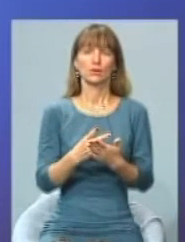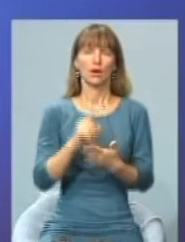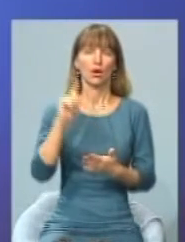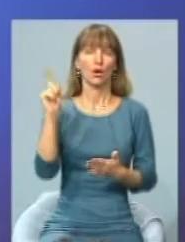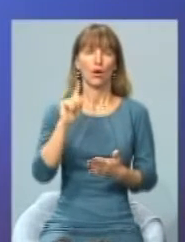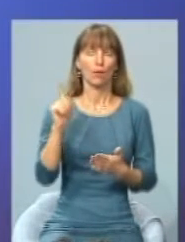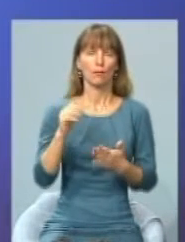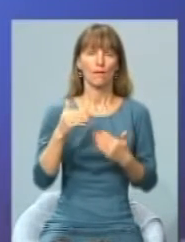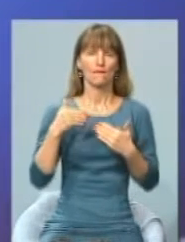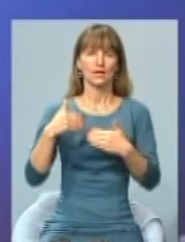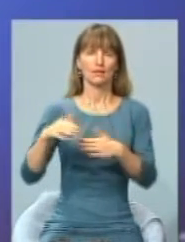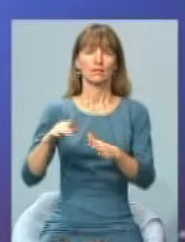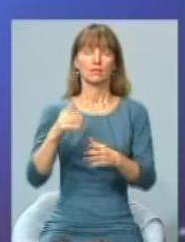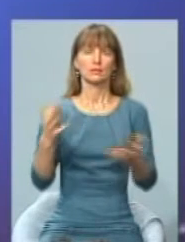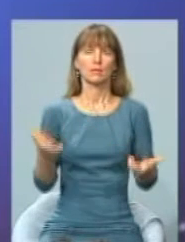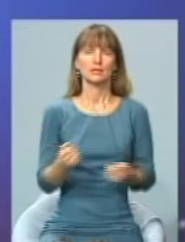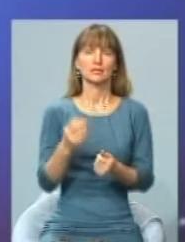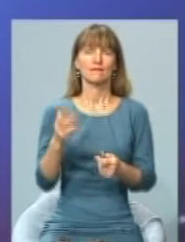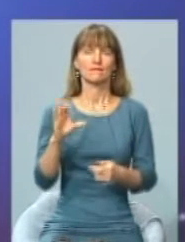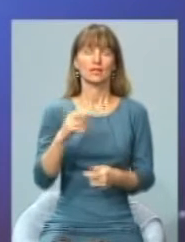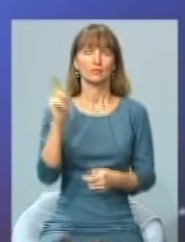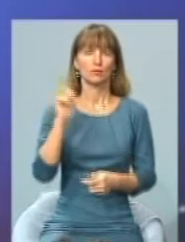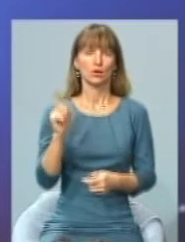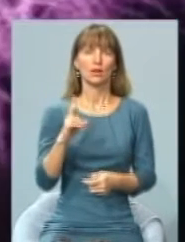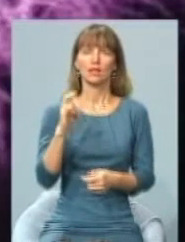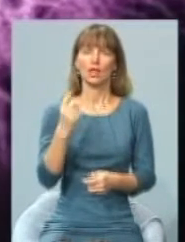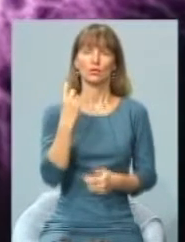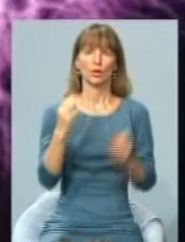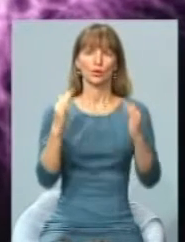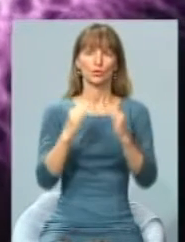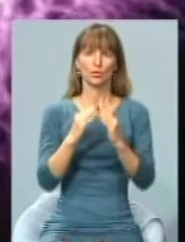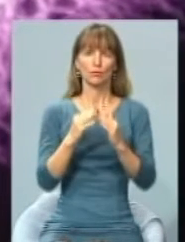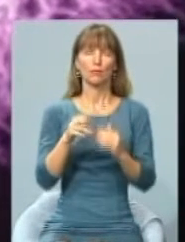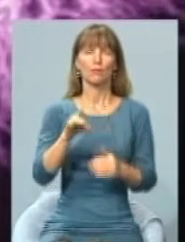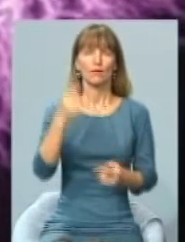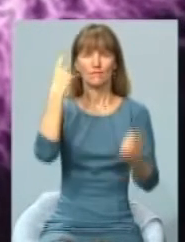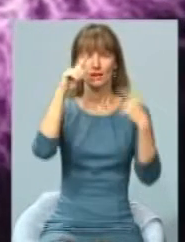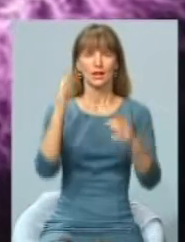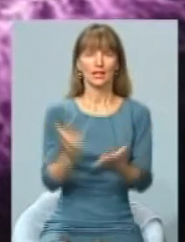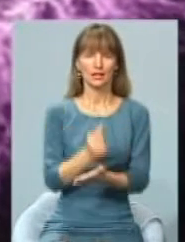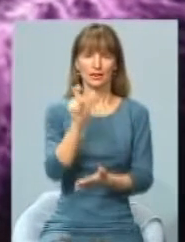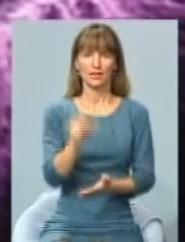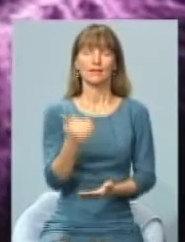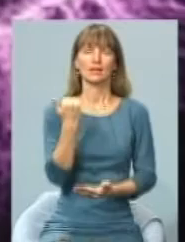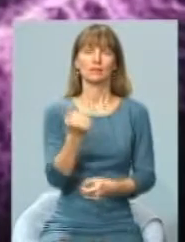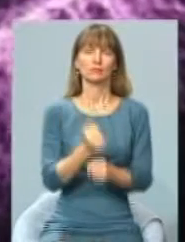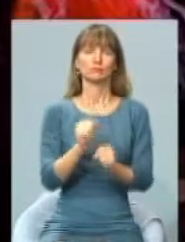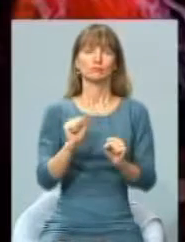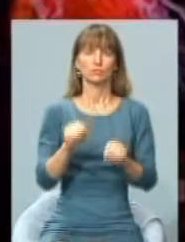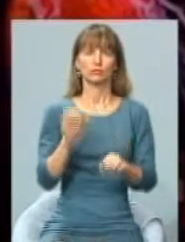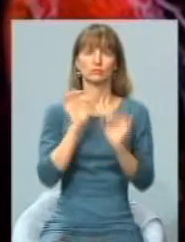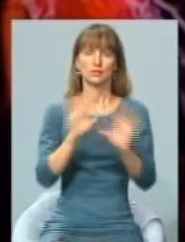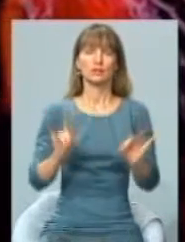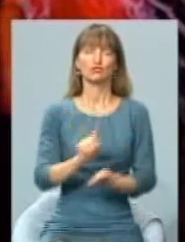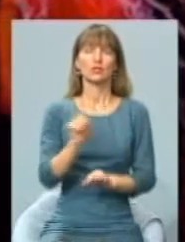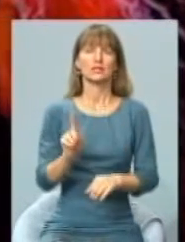пристрою Франклін врятував від пожежі через удари блискавки не один будинок. Про винахідників та їхні створіння можна розказувати годинами,